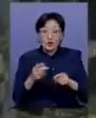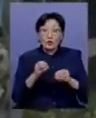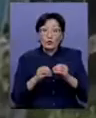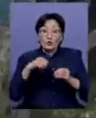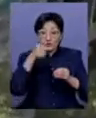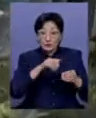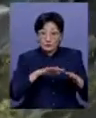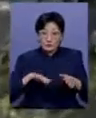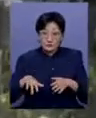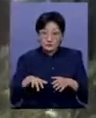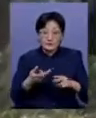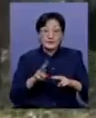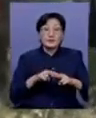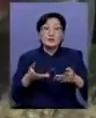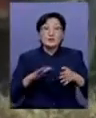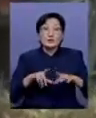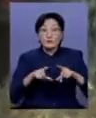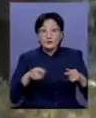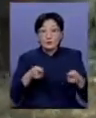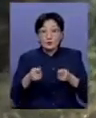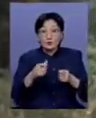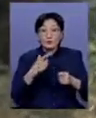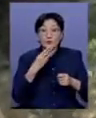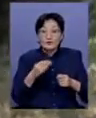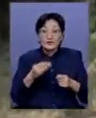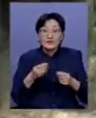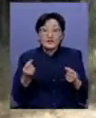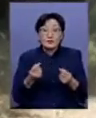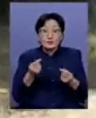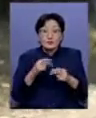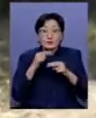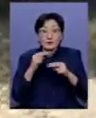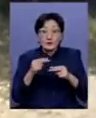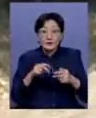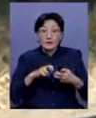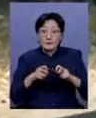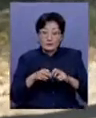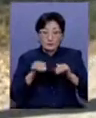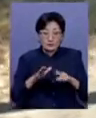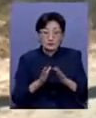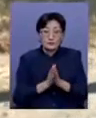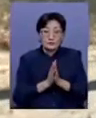10 жылдың жүзі болғанын айтады. Сондықтан жергілікті билік өздеріне сәл болсын бет бұрып, түйткілге назар